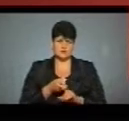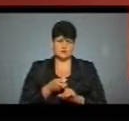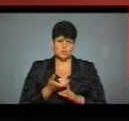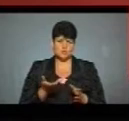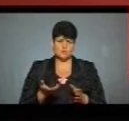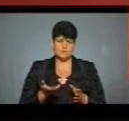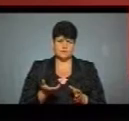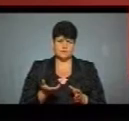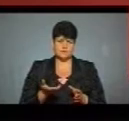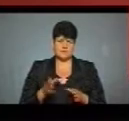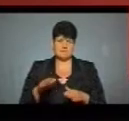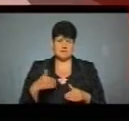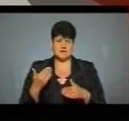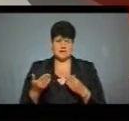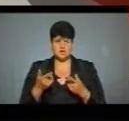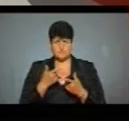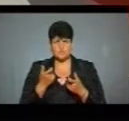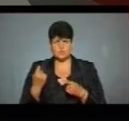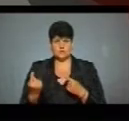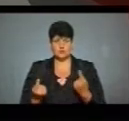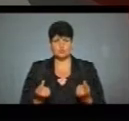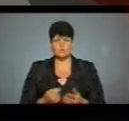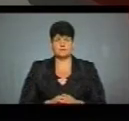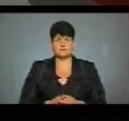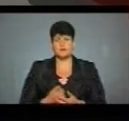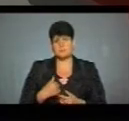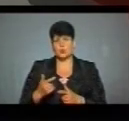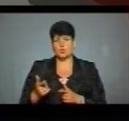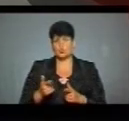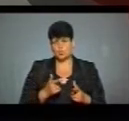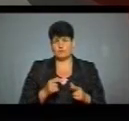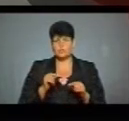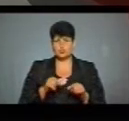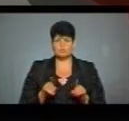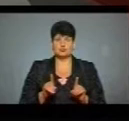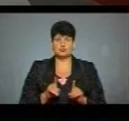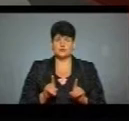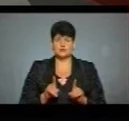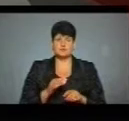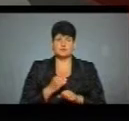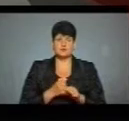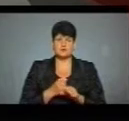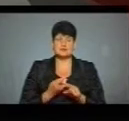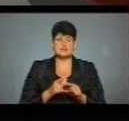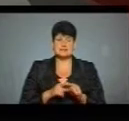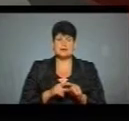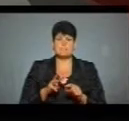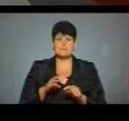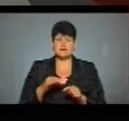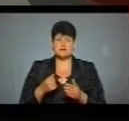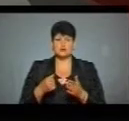режимі передачі інформації один одному? Ми готові, тому що ми відпрацьовували цей механізм до